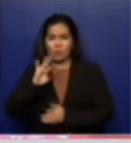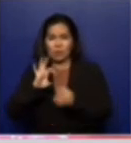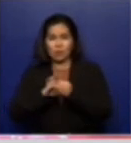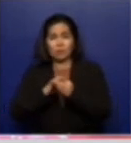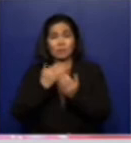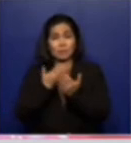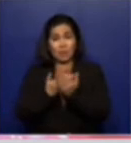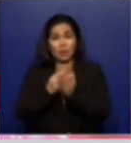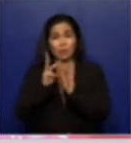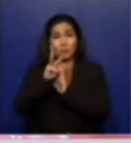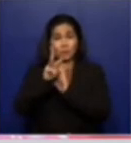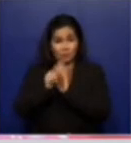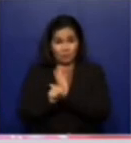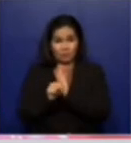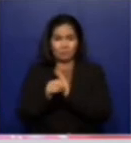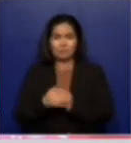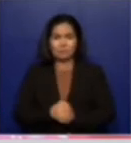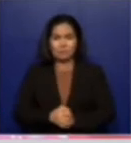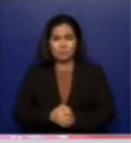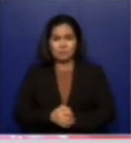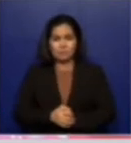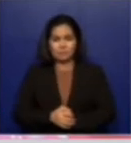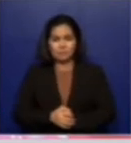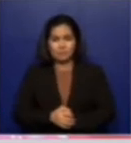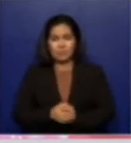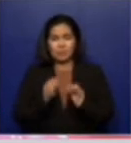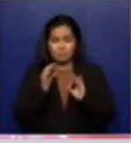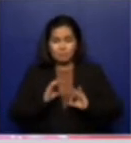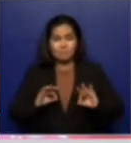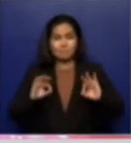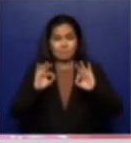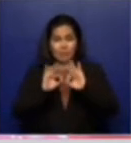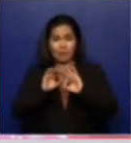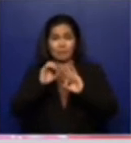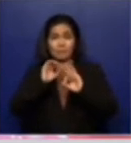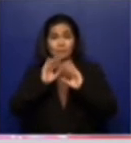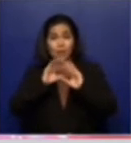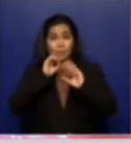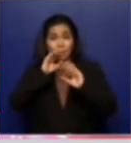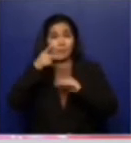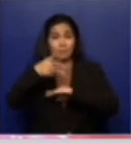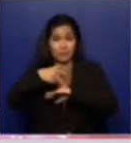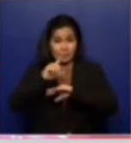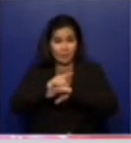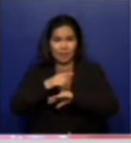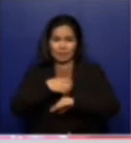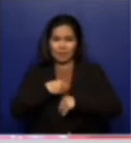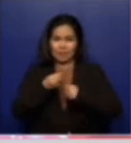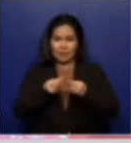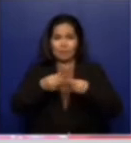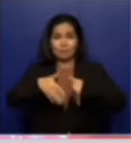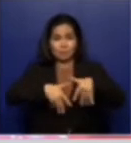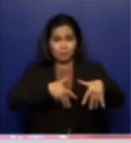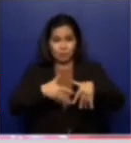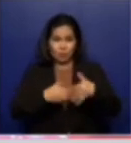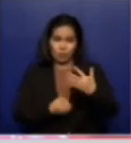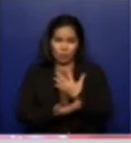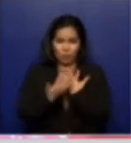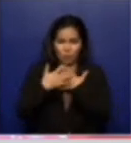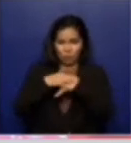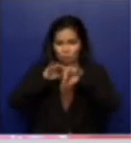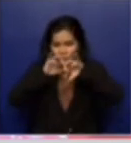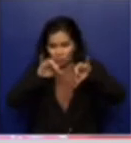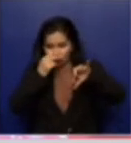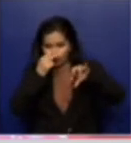การคลังและที่สำคัญที่สุดผมเรียนท่านประธานว่าเพื่อให้ภาคประชาชนนั้นได้มีส่วนในการตรวจสอบเรื่